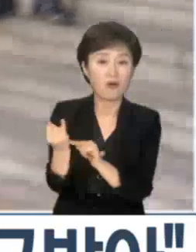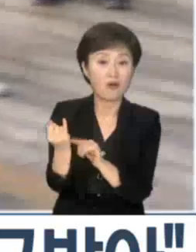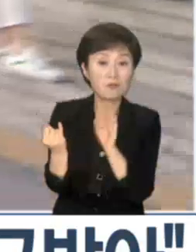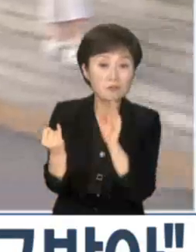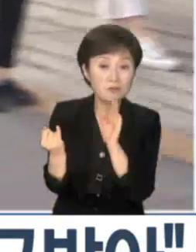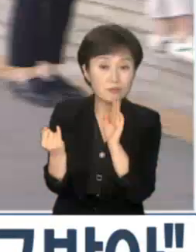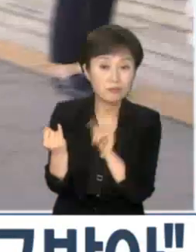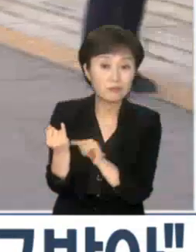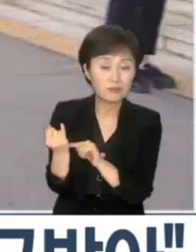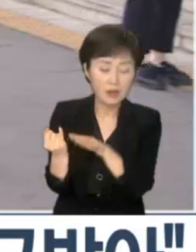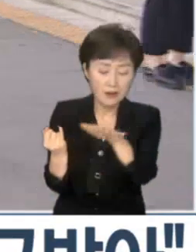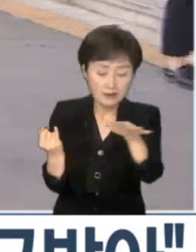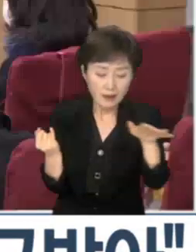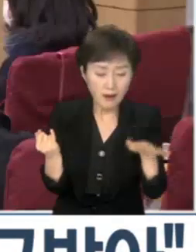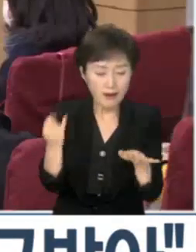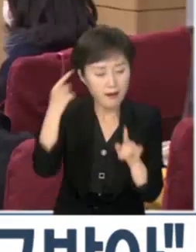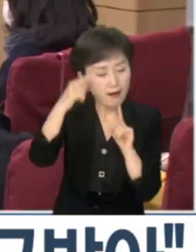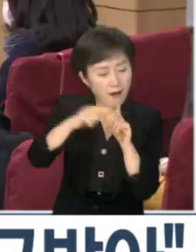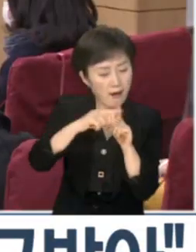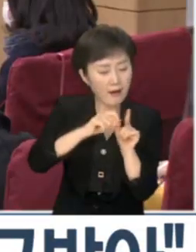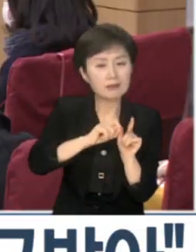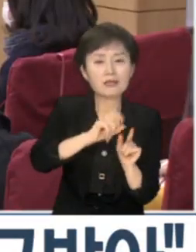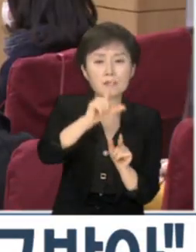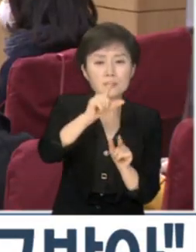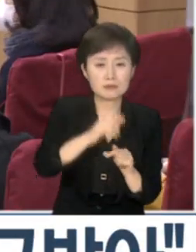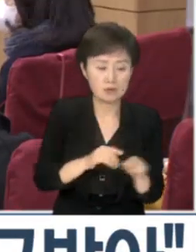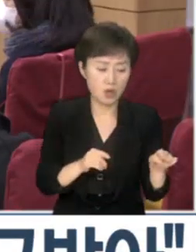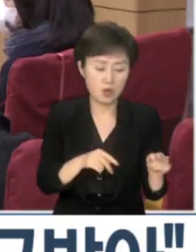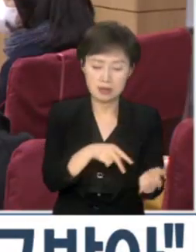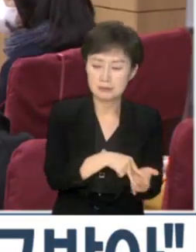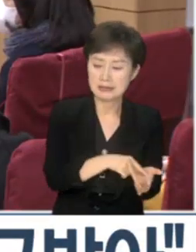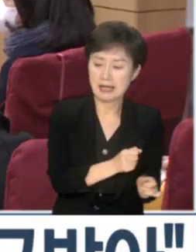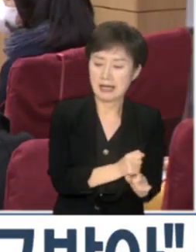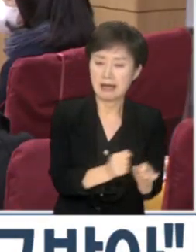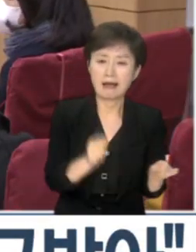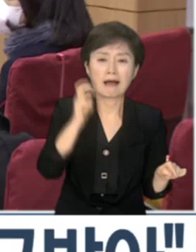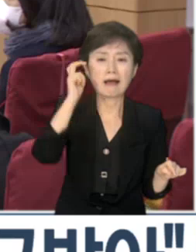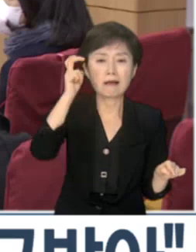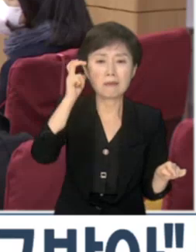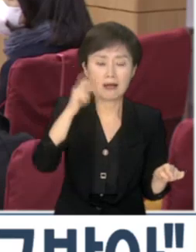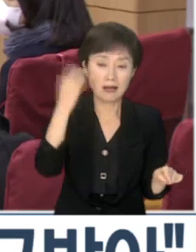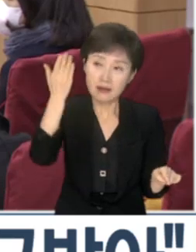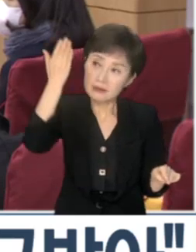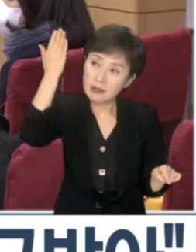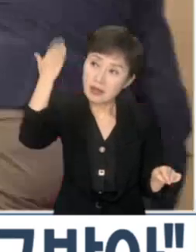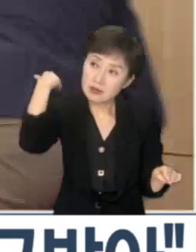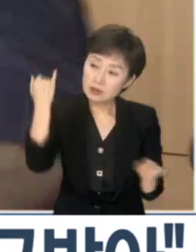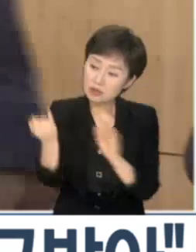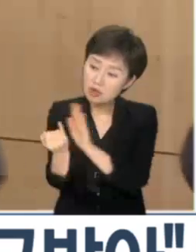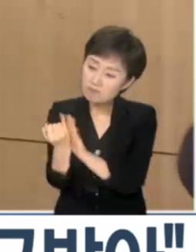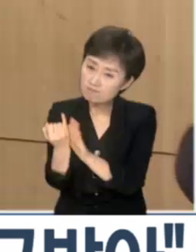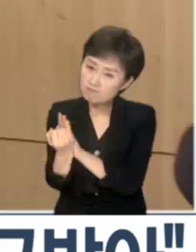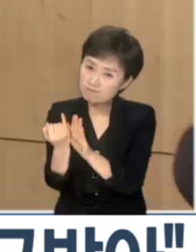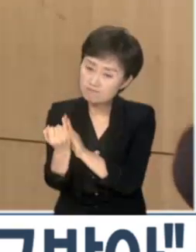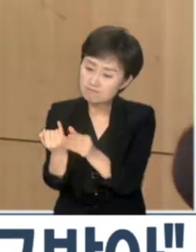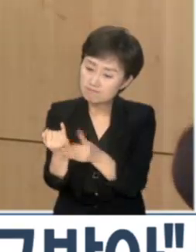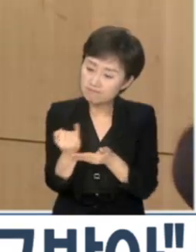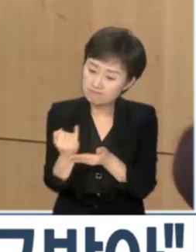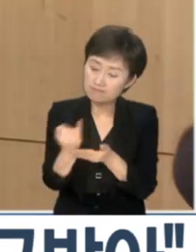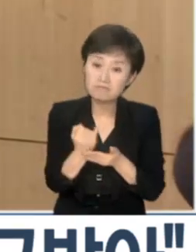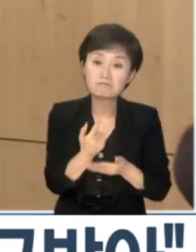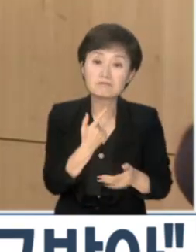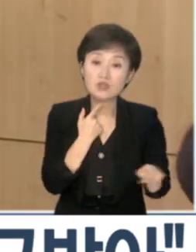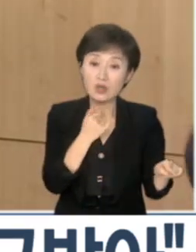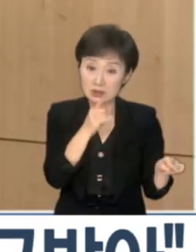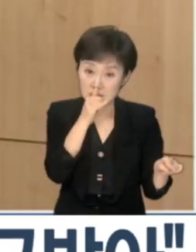것들이 상당히 긍정적인 평가가 있기 때문에 야당에도 과거에 영입을 하려고 야당에서도 데려와서 민주당에 데려와서 이분을